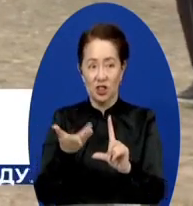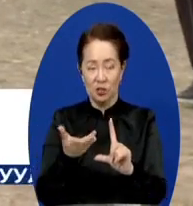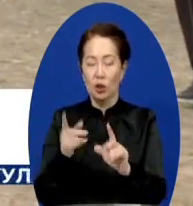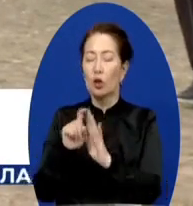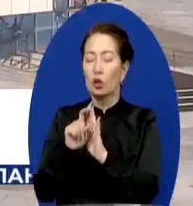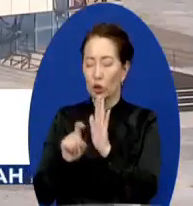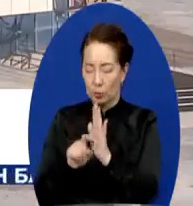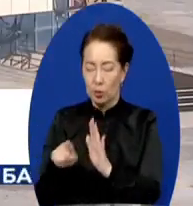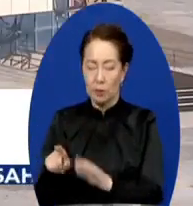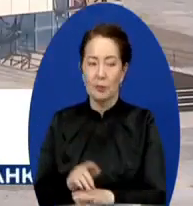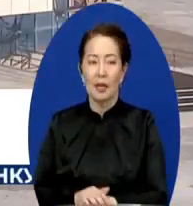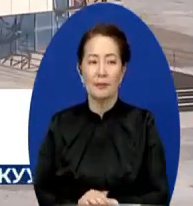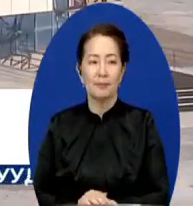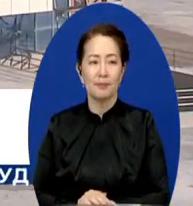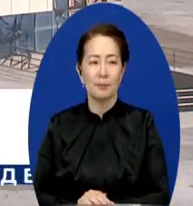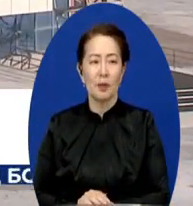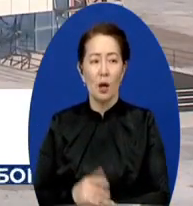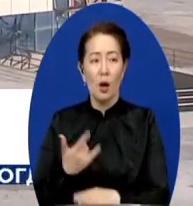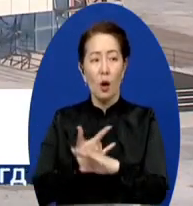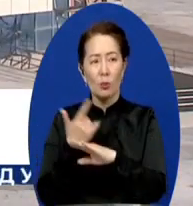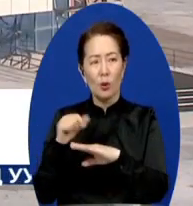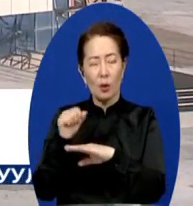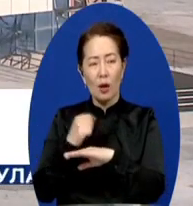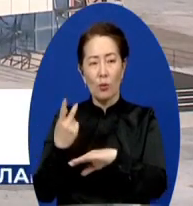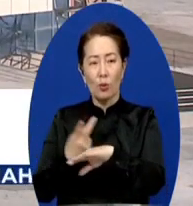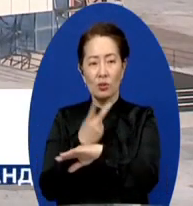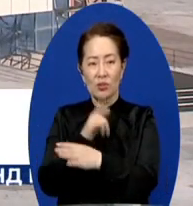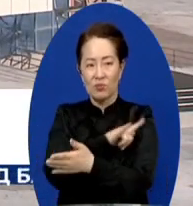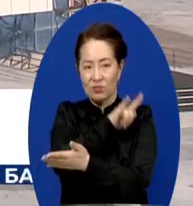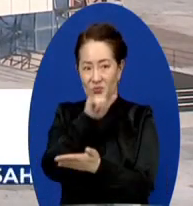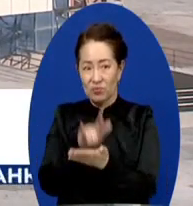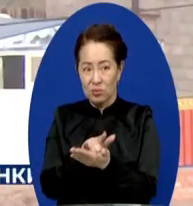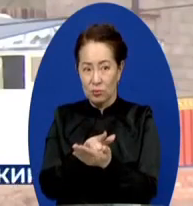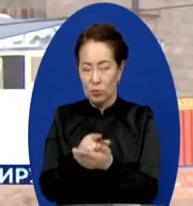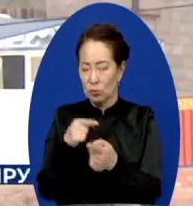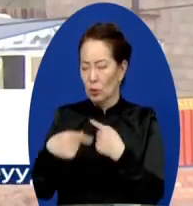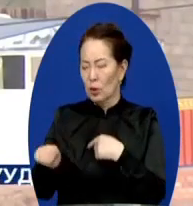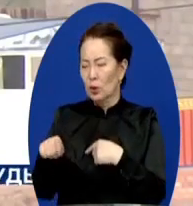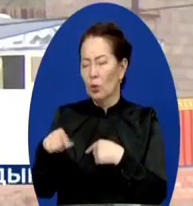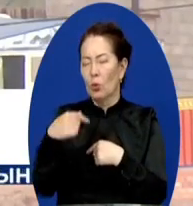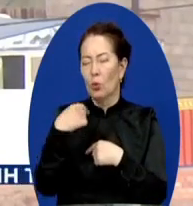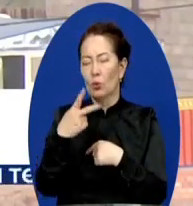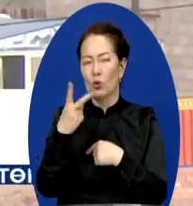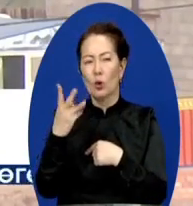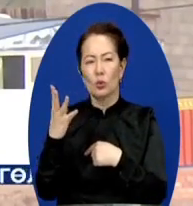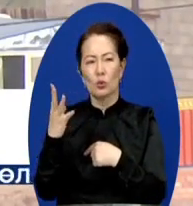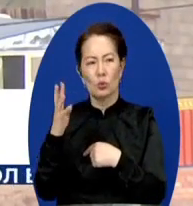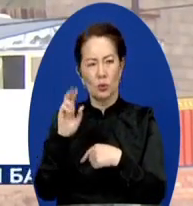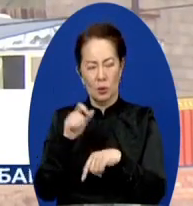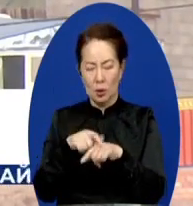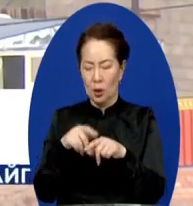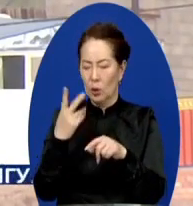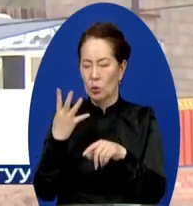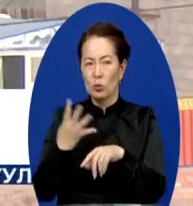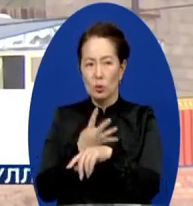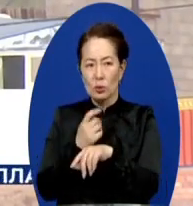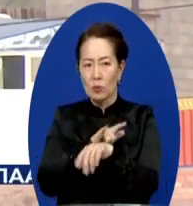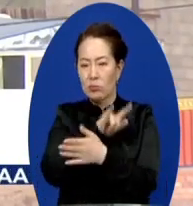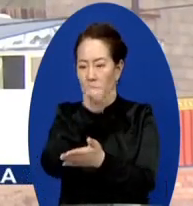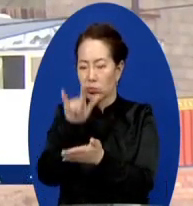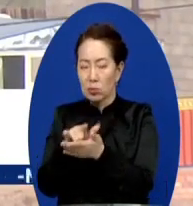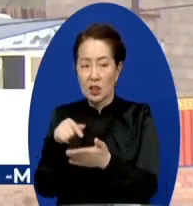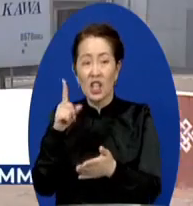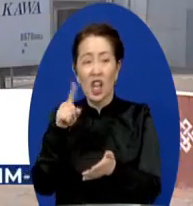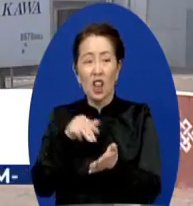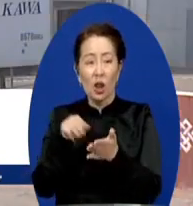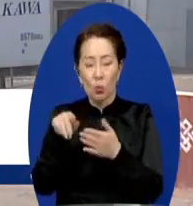одоо хөтөлбөрүүд байгаа. Өмнөгов аймгаас 2 цагийн нислэгийн зайд 324 сая хүн, 4 цагийн нислэгийн зайд 1 тэрбум гаруй хүн амьдарч